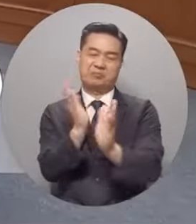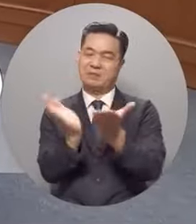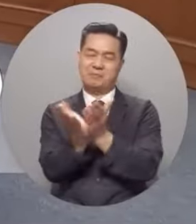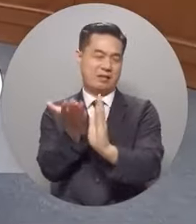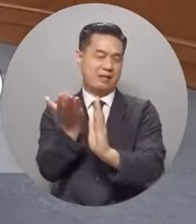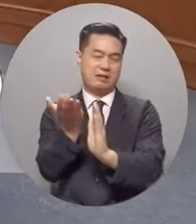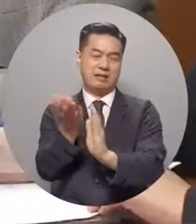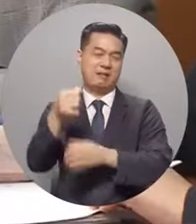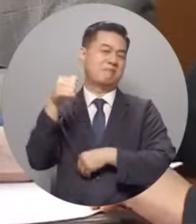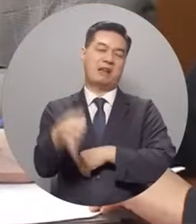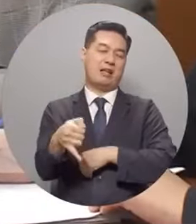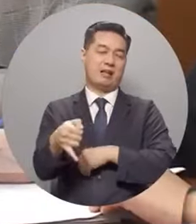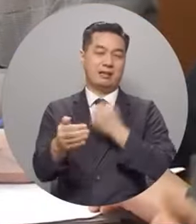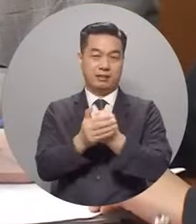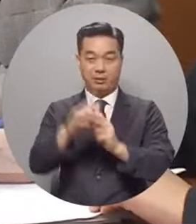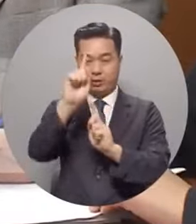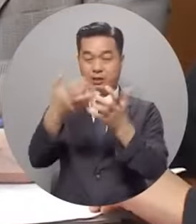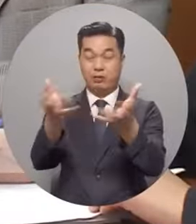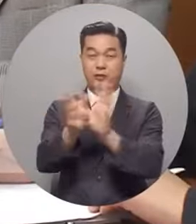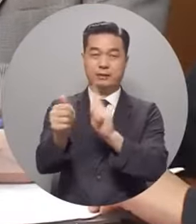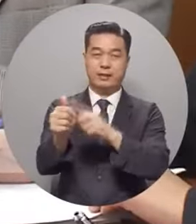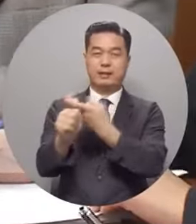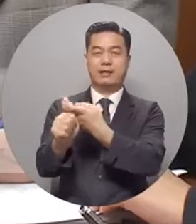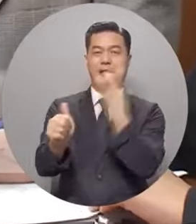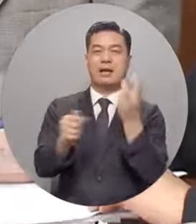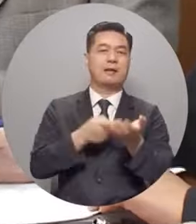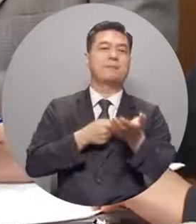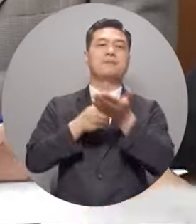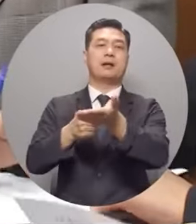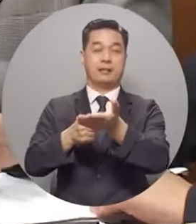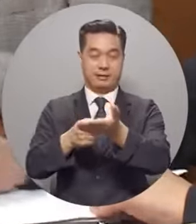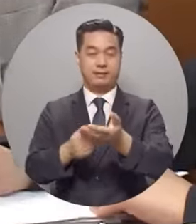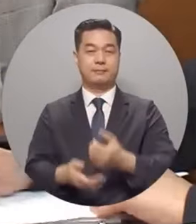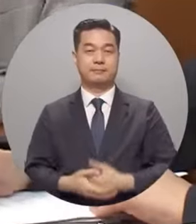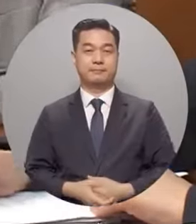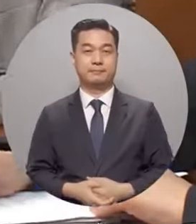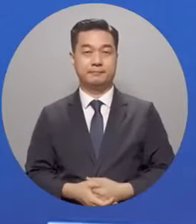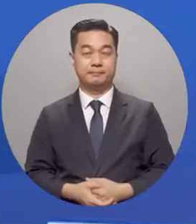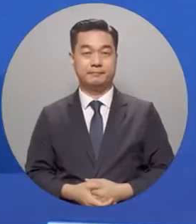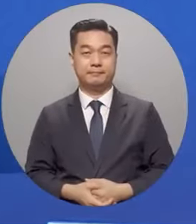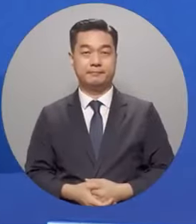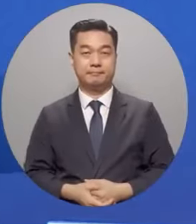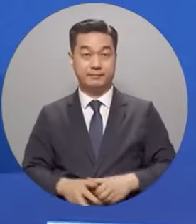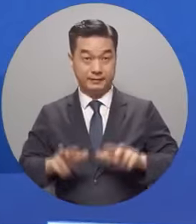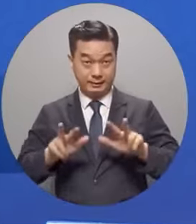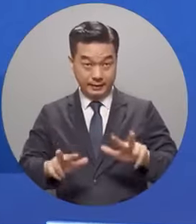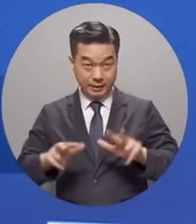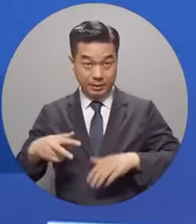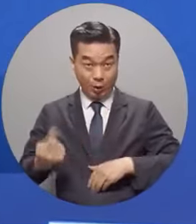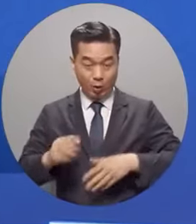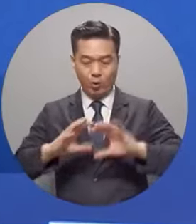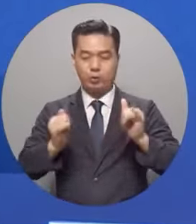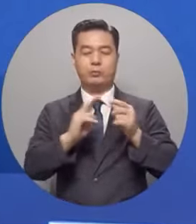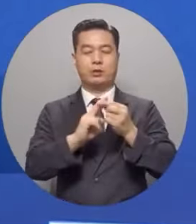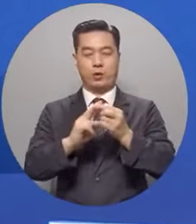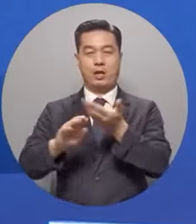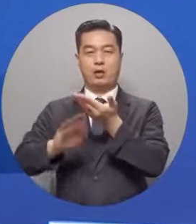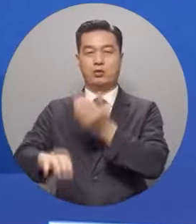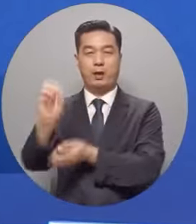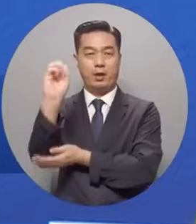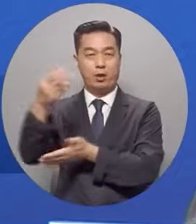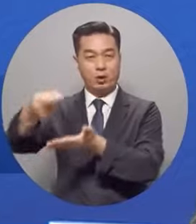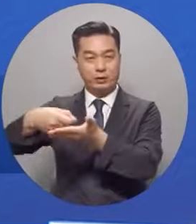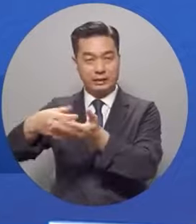빵점 인사라며 이 위원장에 대한 탄핵소추안을 발의하기로 했습니다. 지금이라도 국민과 후배